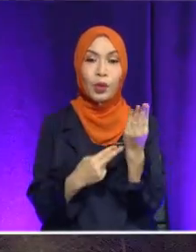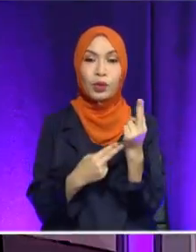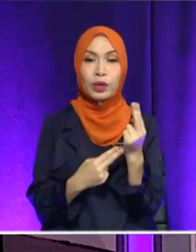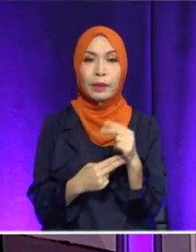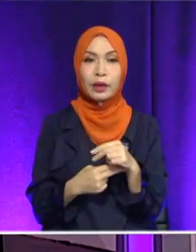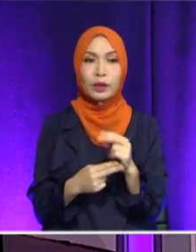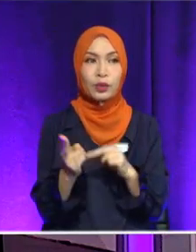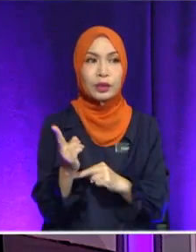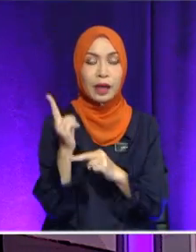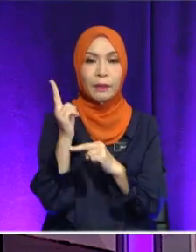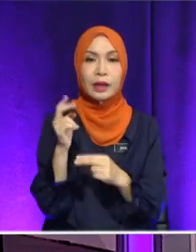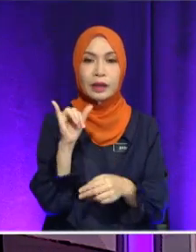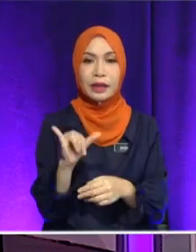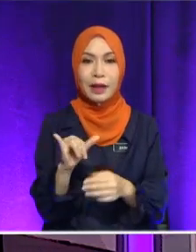ini adalah Luhan emosi semuanya